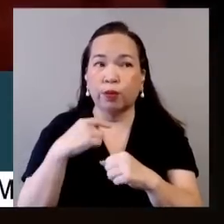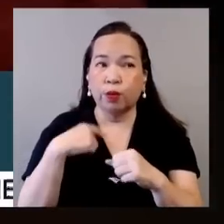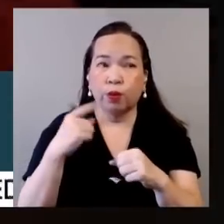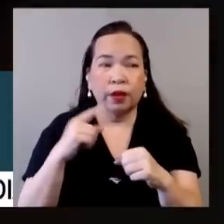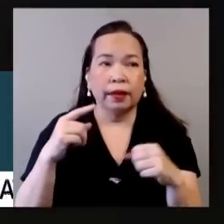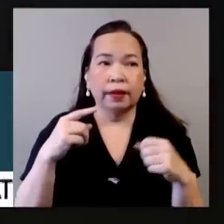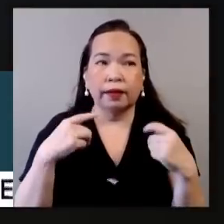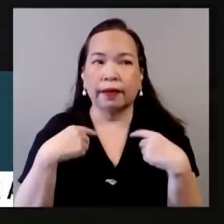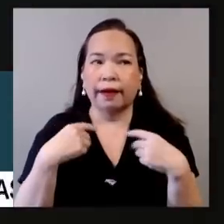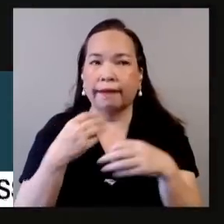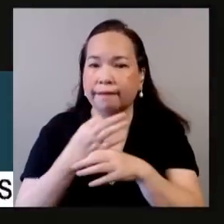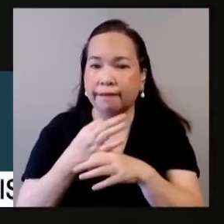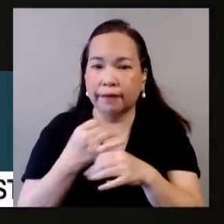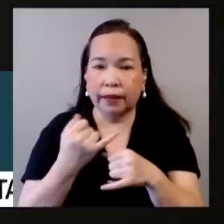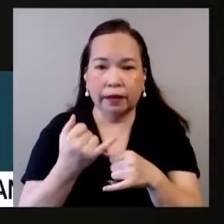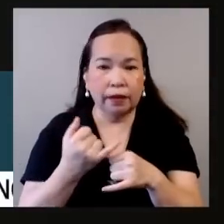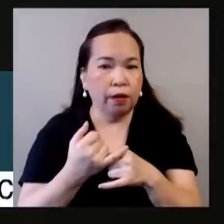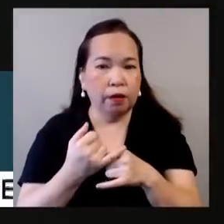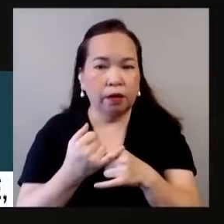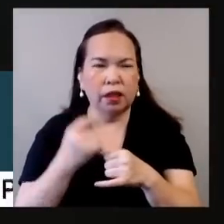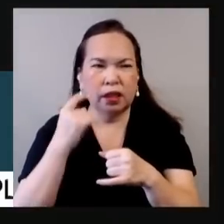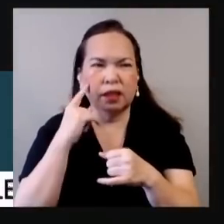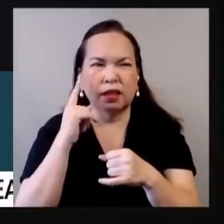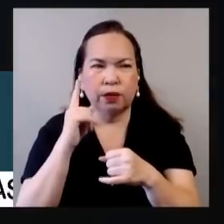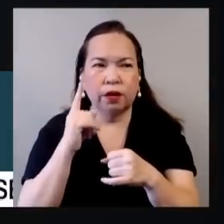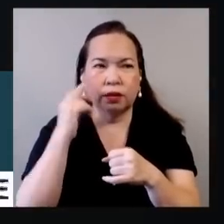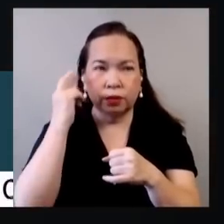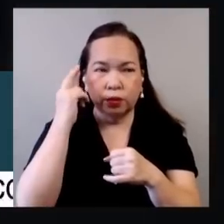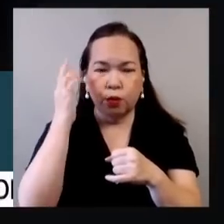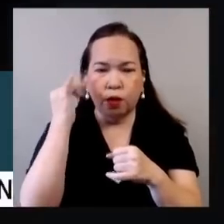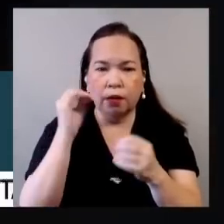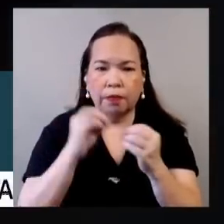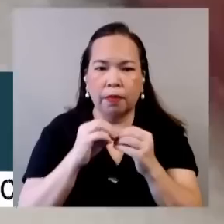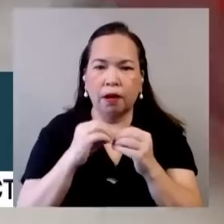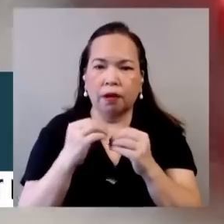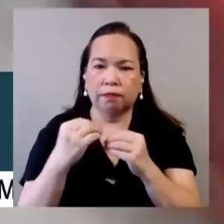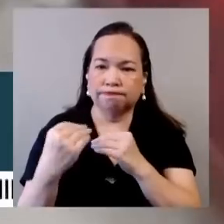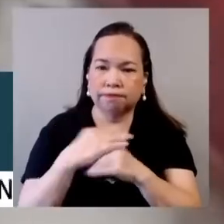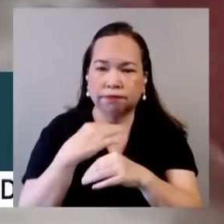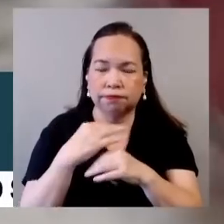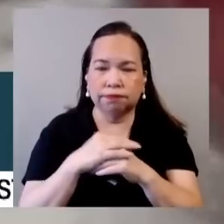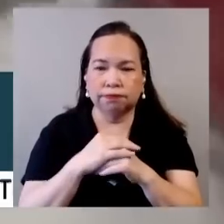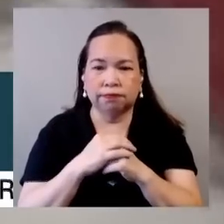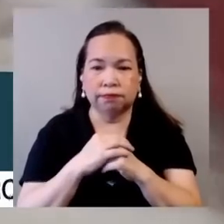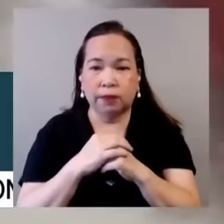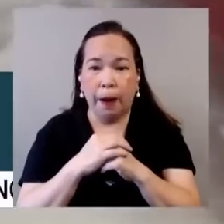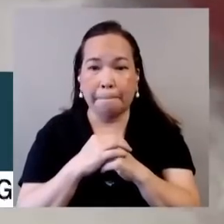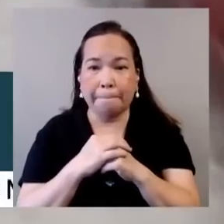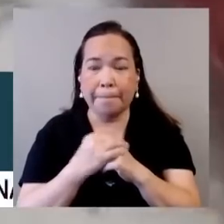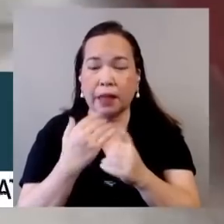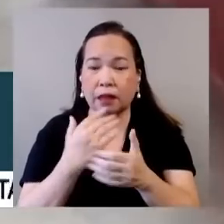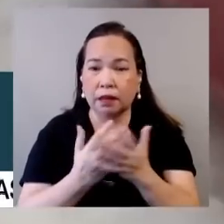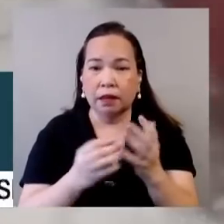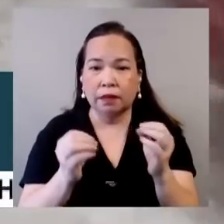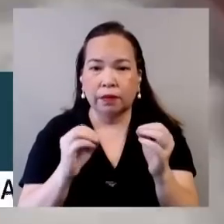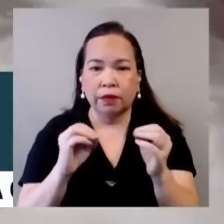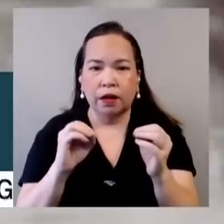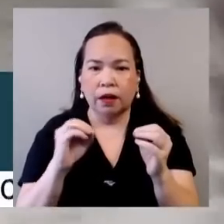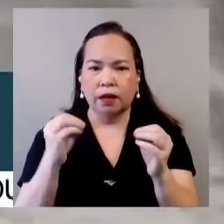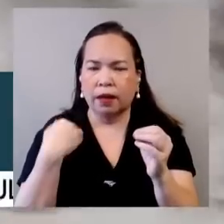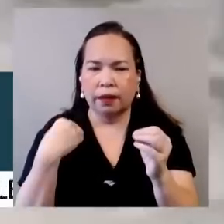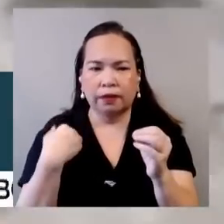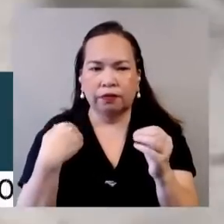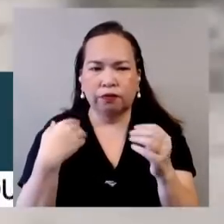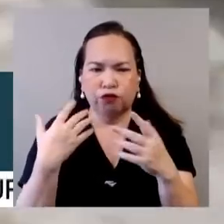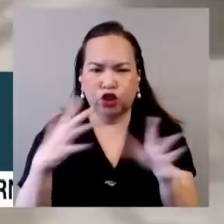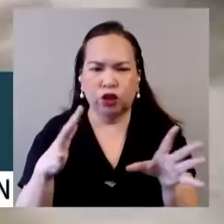na maaring isa din po yung sa nakaka-apekto po dahil baka meron hindi pa po kasi mga tapos.